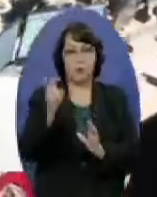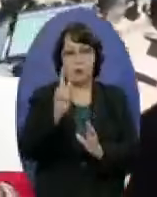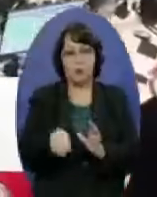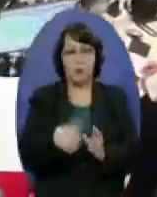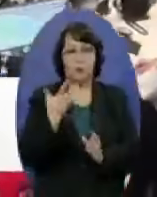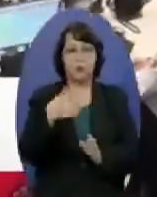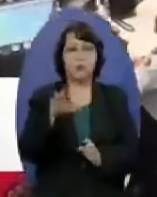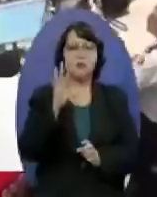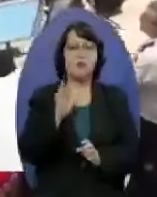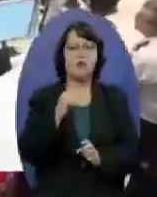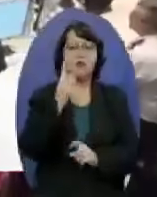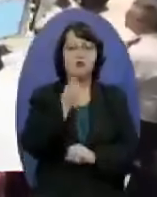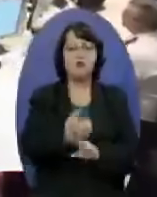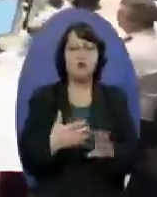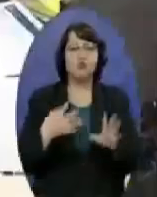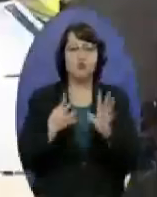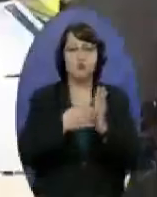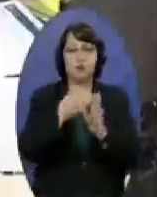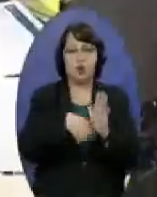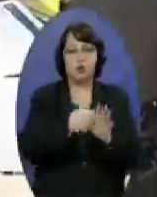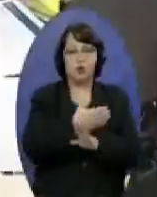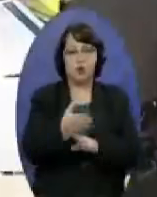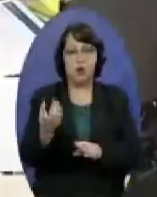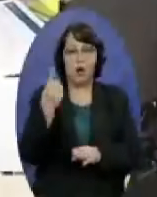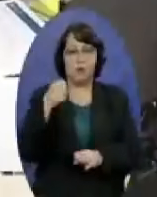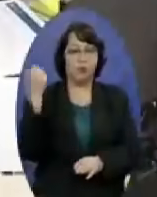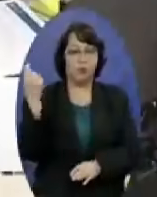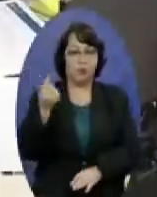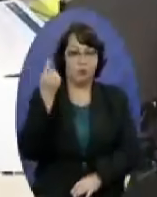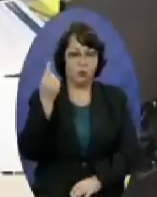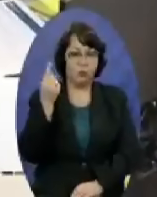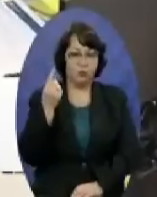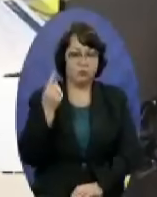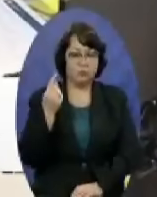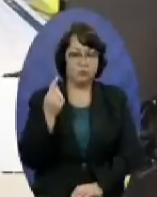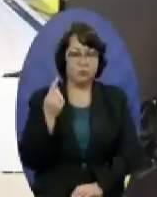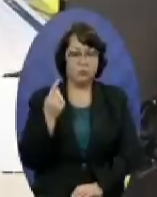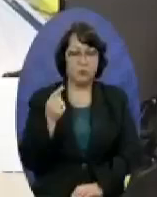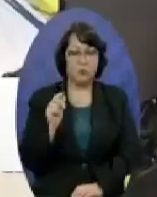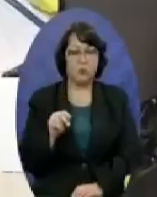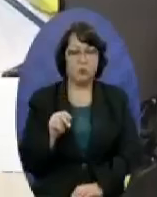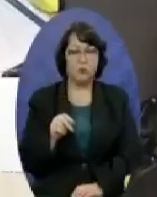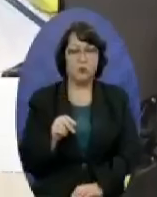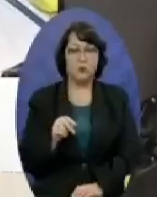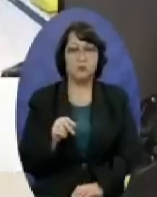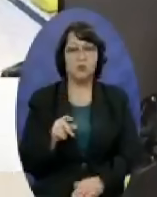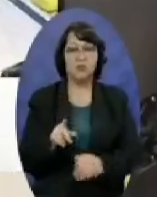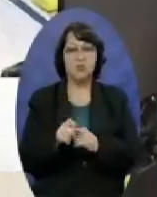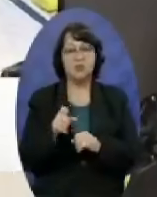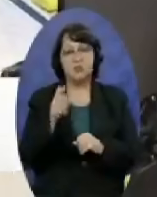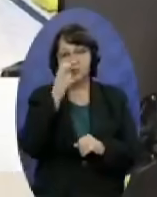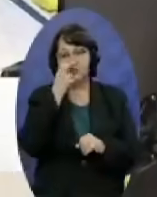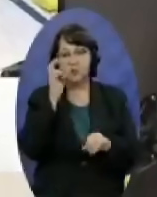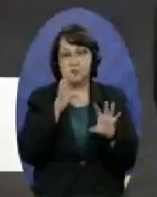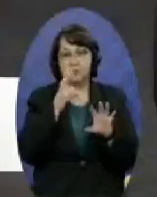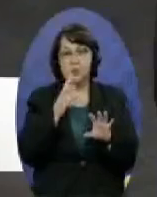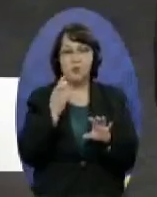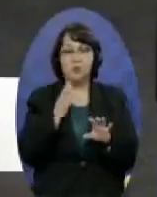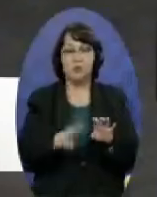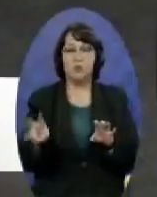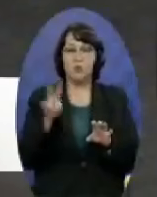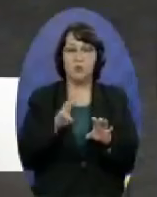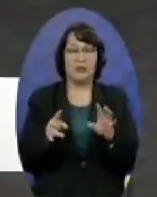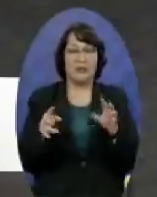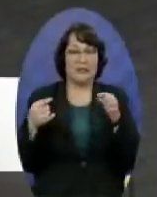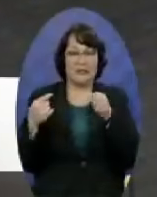төрснөд мөн л өнгөрсөн оны 9 сараас хойш хамгийн өндөр үзүүлэлт болж байна. За Goldman Sachs-ийн шинжээчид бүс нутгийн байдал хурцтаж байгаатай